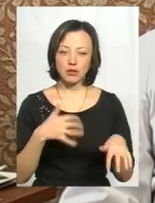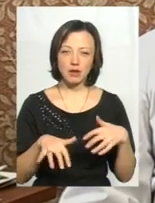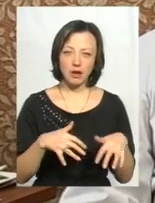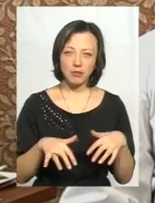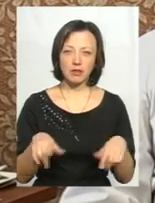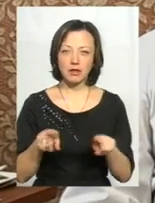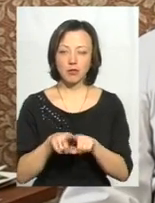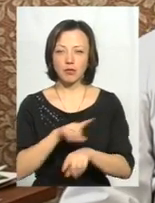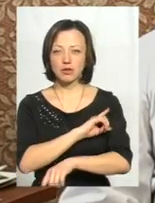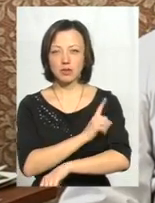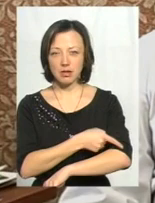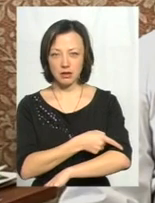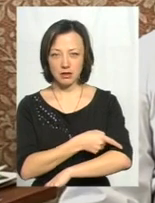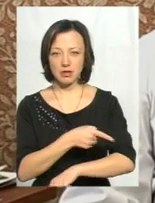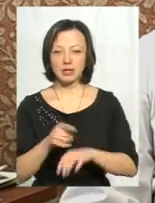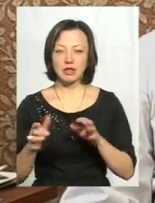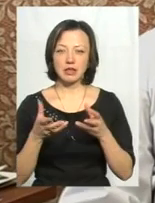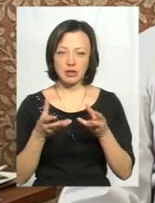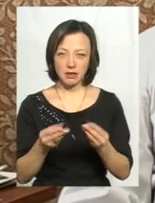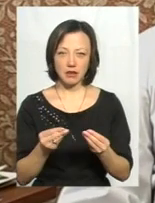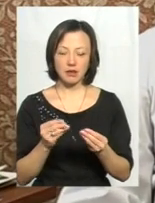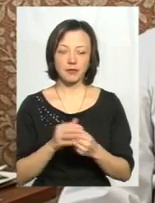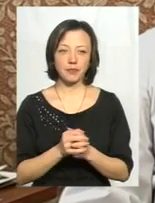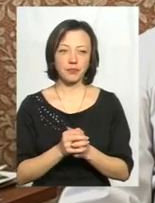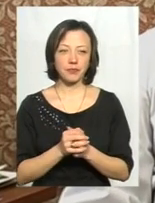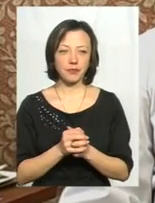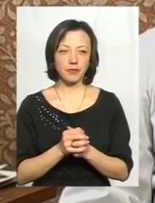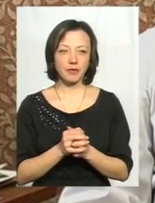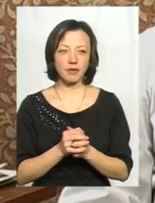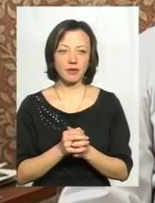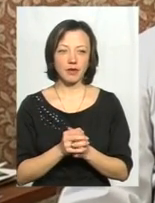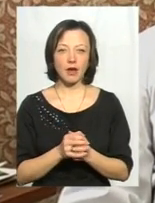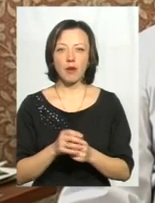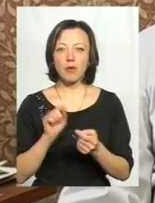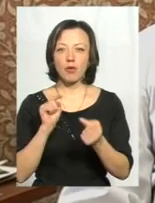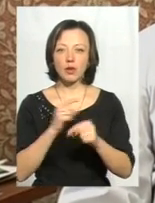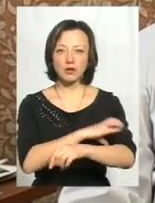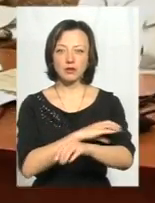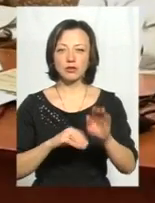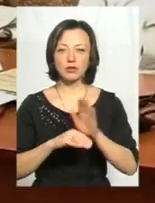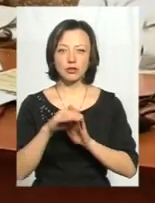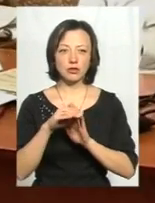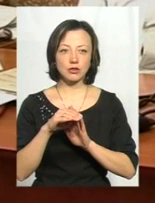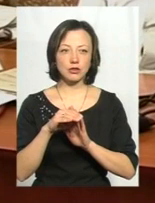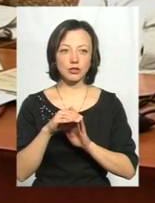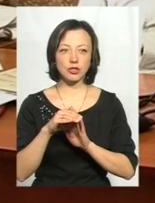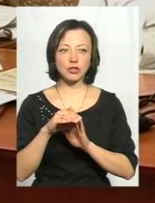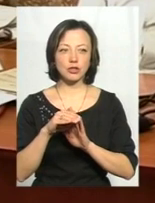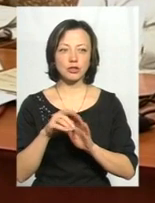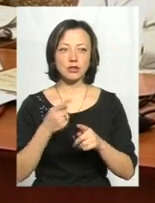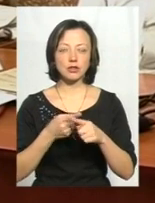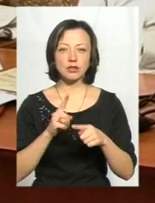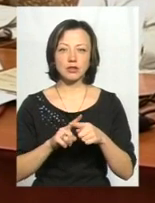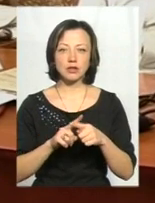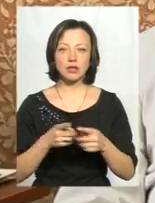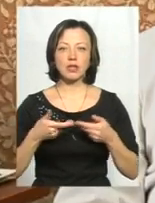послаблення, так і в бік підсилення дії, ну, тих самих антигіпертензивних препаратів. Ну, тут у нас така зима зараз, що